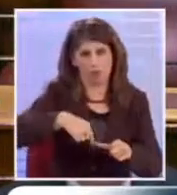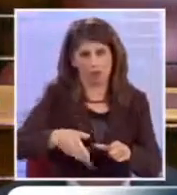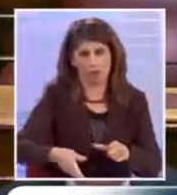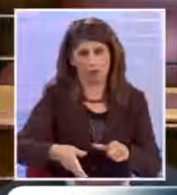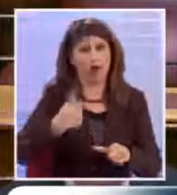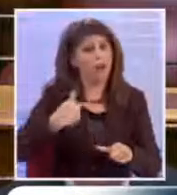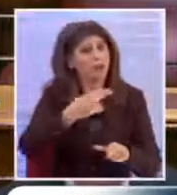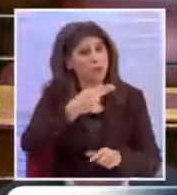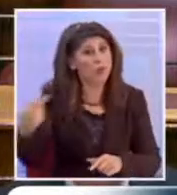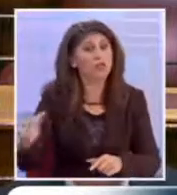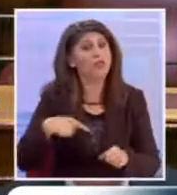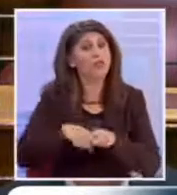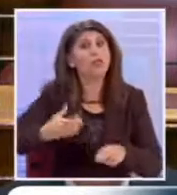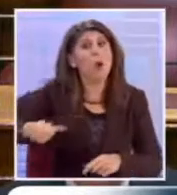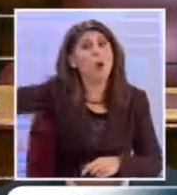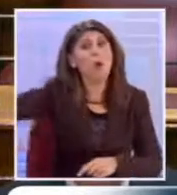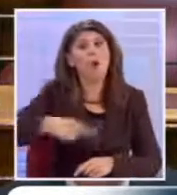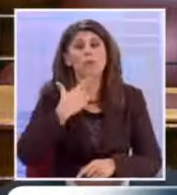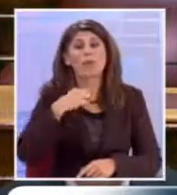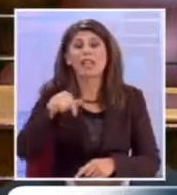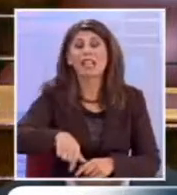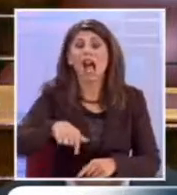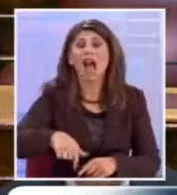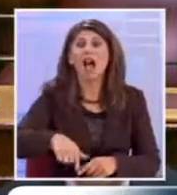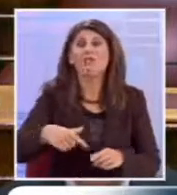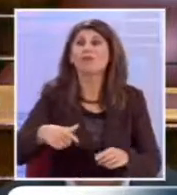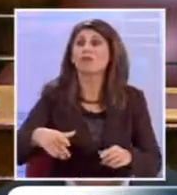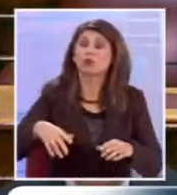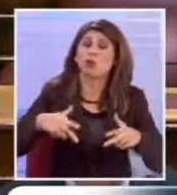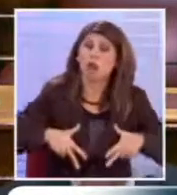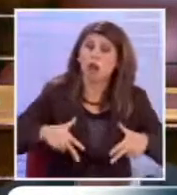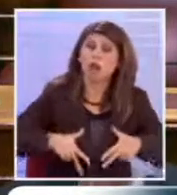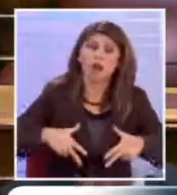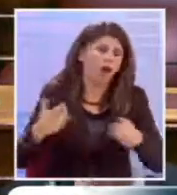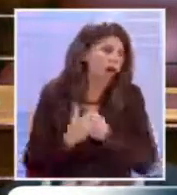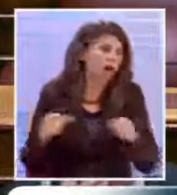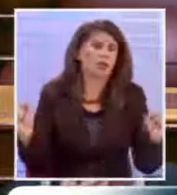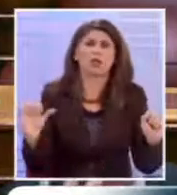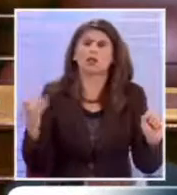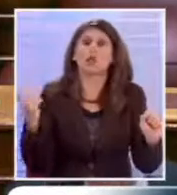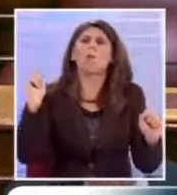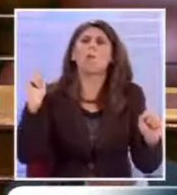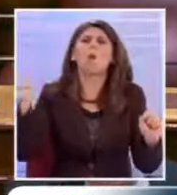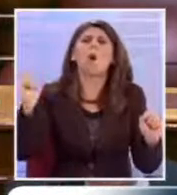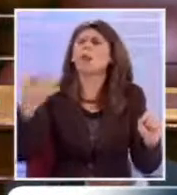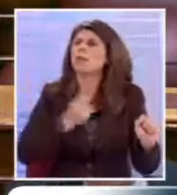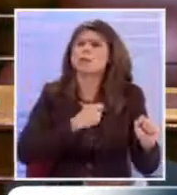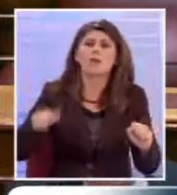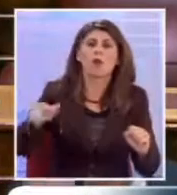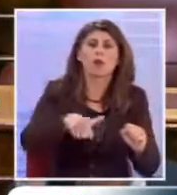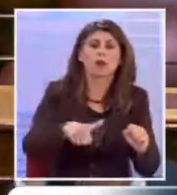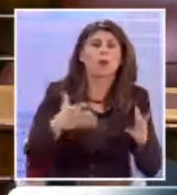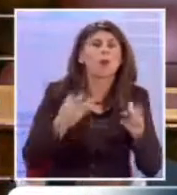όλους, γιατί αυτός ο τόπος και αυτός ο λαός αδιακρίτως πολιτικών πεπιθήσεων είχε πάντα μια ιδιαίτερη